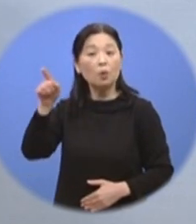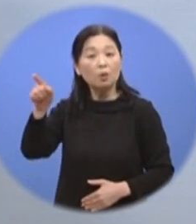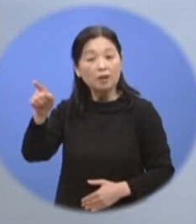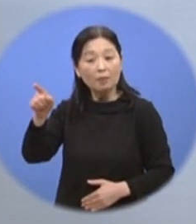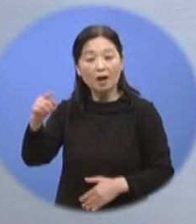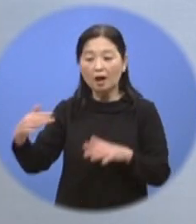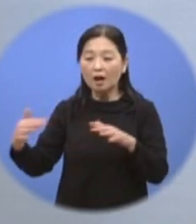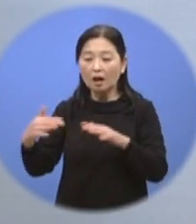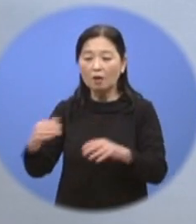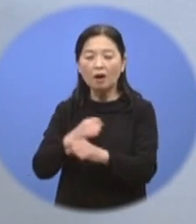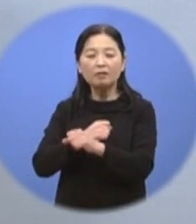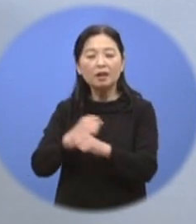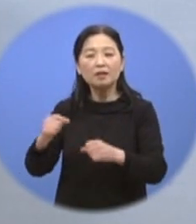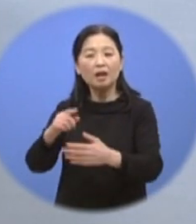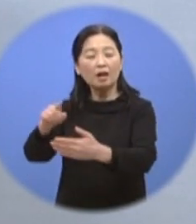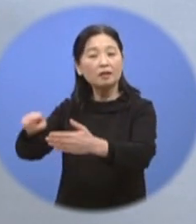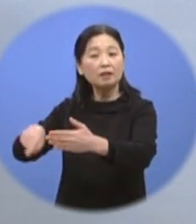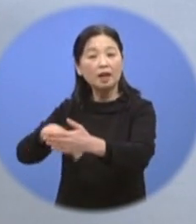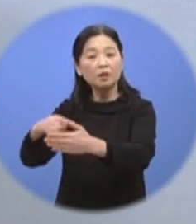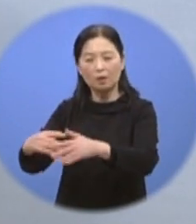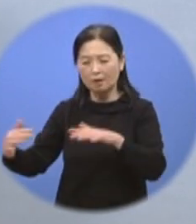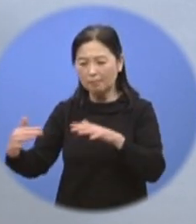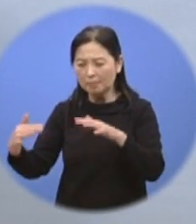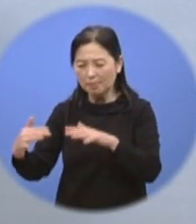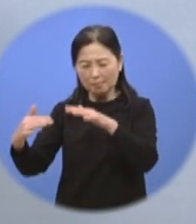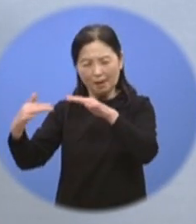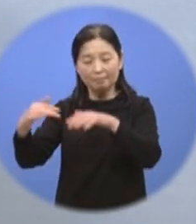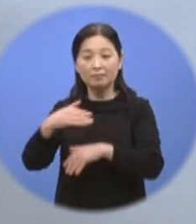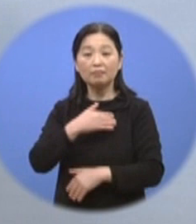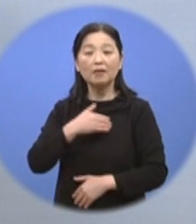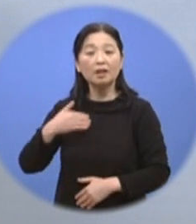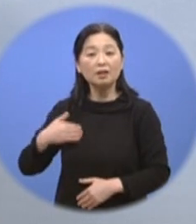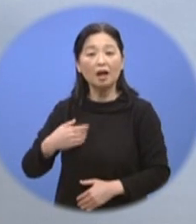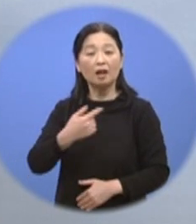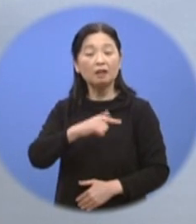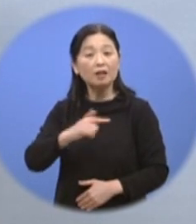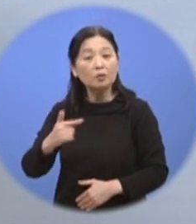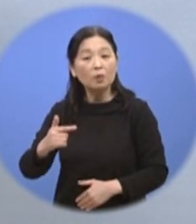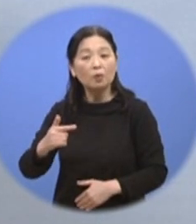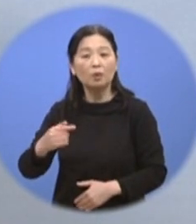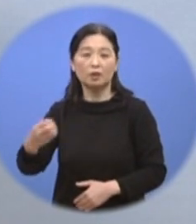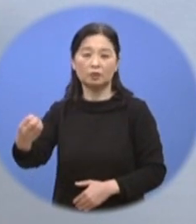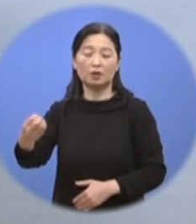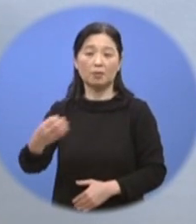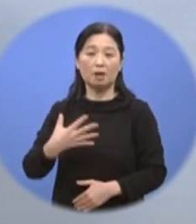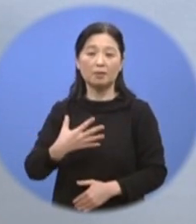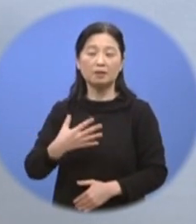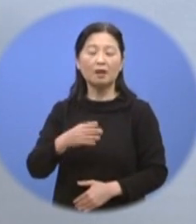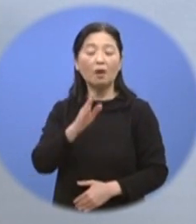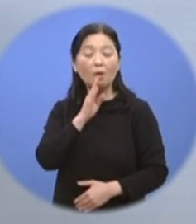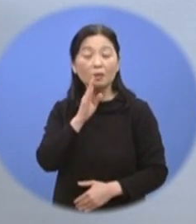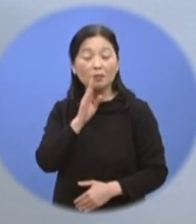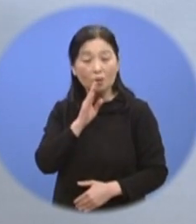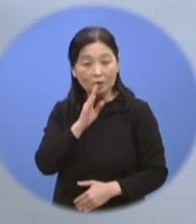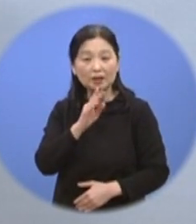一歩突っ込んだ議論ができたみたいなお声もいただいているので、本当にその質的なところで皆様質の高い働き方をし